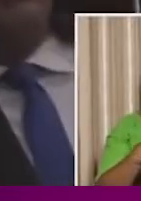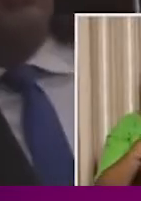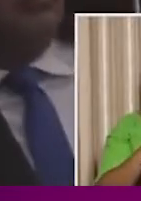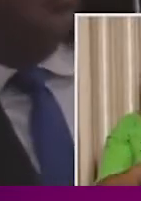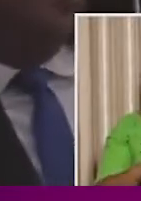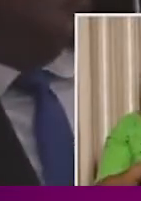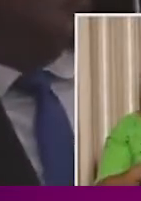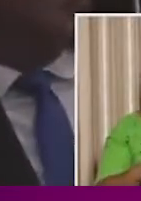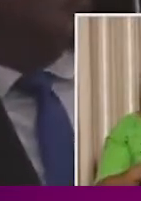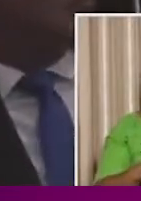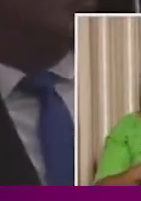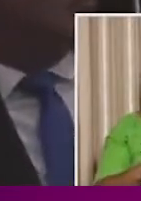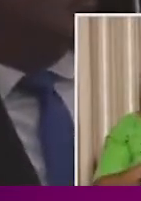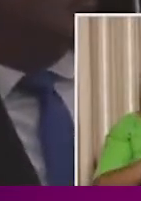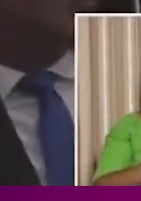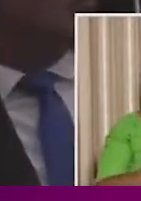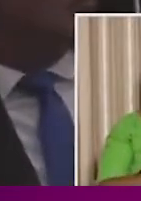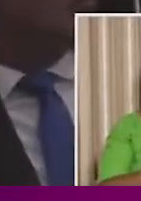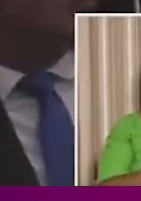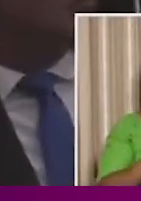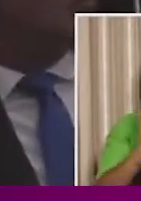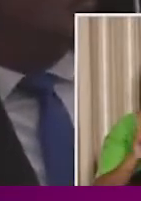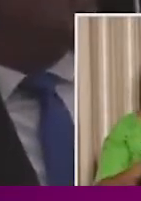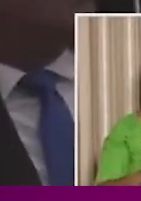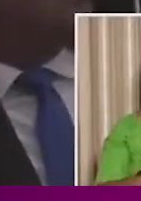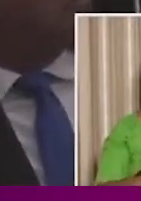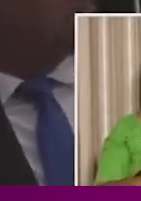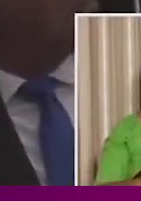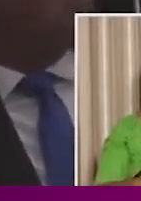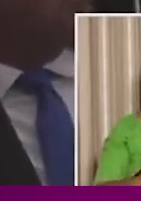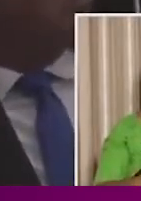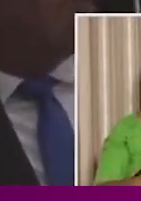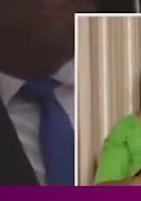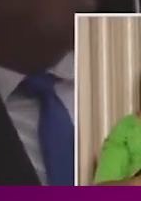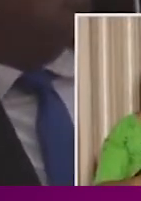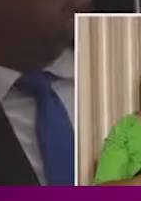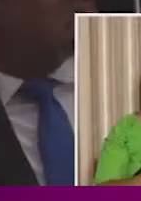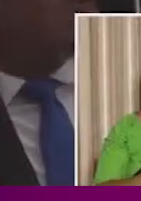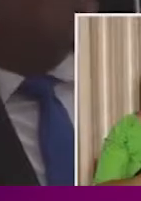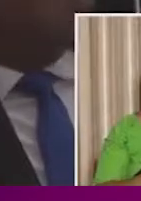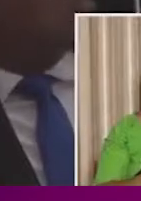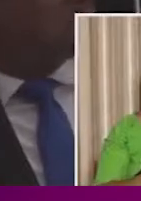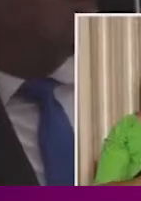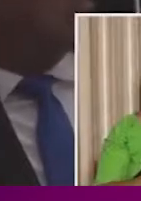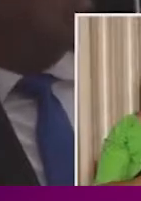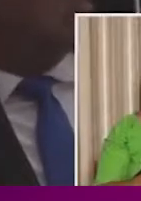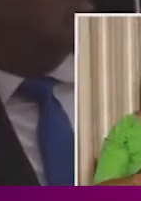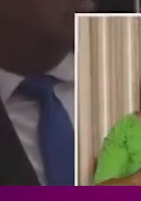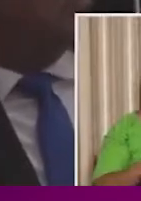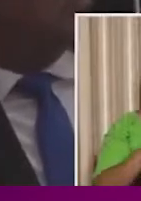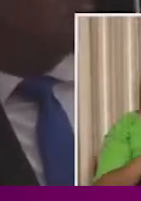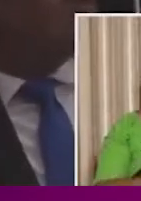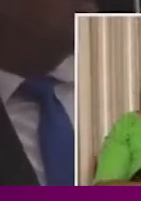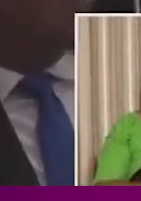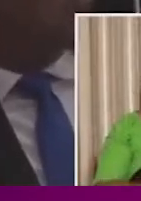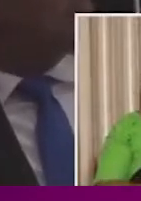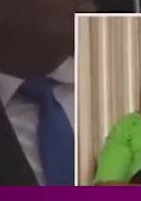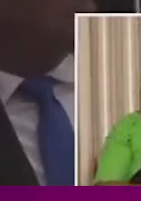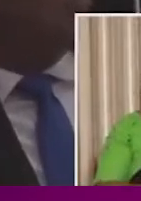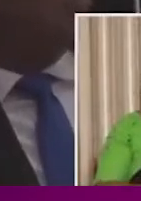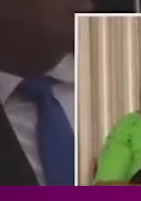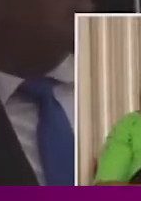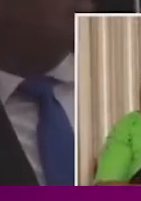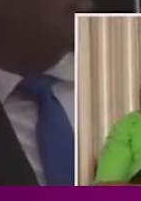அழிப்பதற்கு 2,000 குண்டுகளை இஸ்ரேலுக்கு அமெரிக்கா வழங்குகிறது. ஆனால் பைடனின் அரசாங்கத்திற்கும் இந்த நடவடிக்கைக்கும் அமெரிக்காவில்